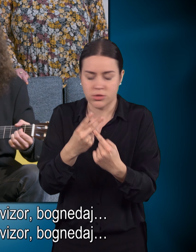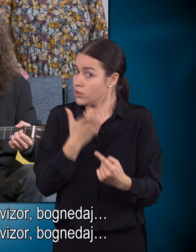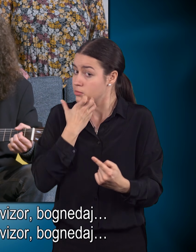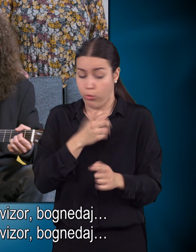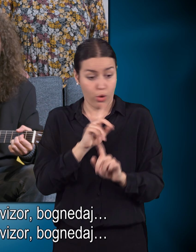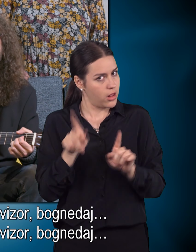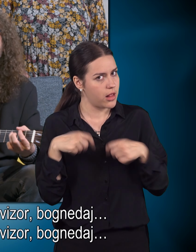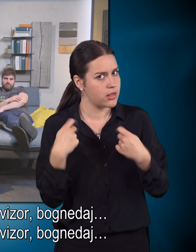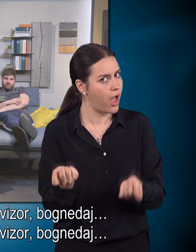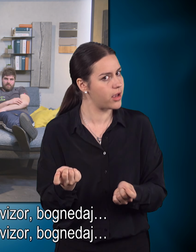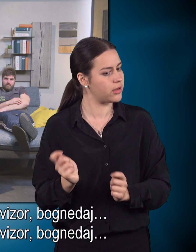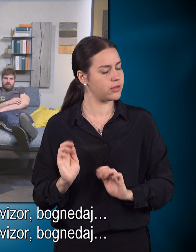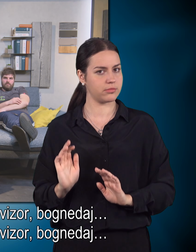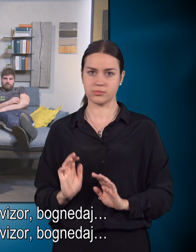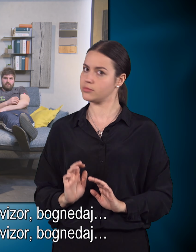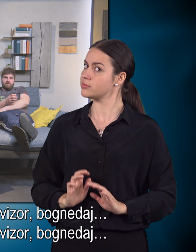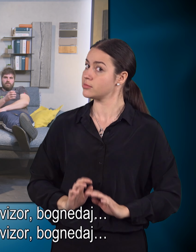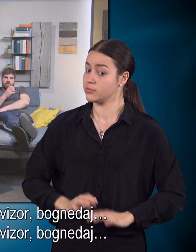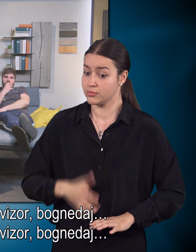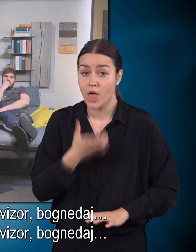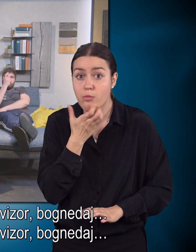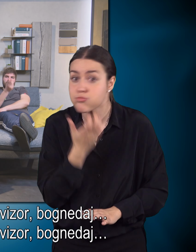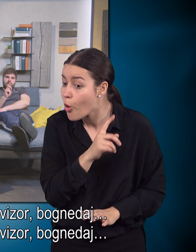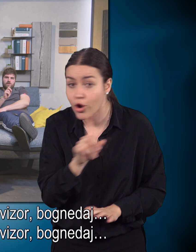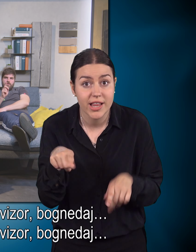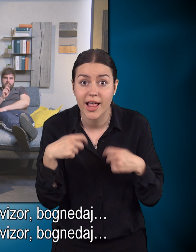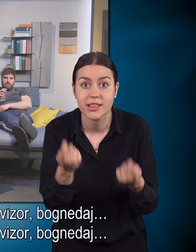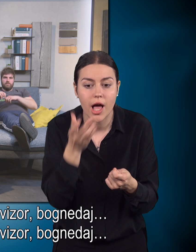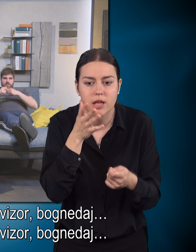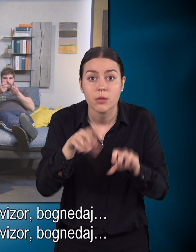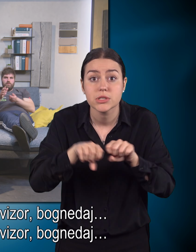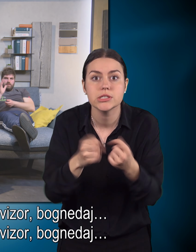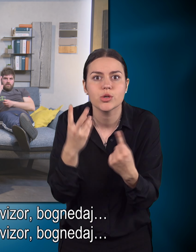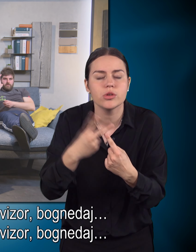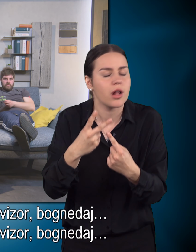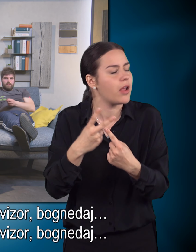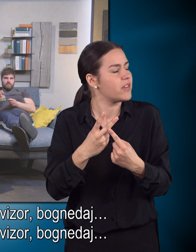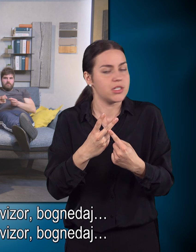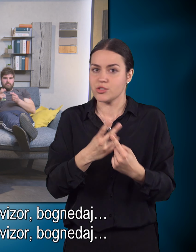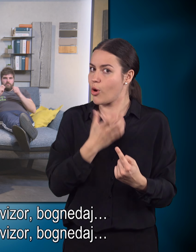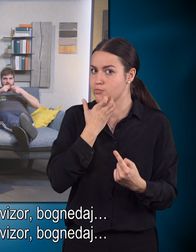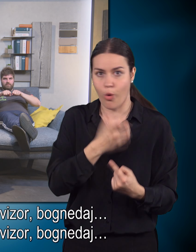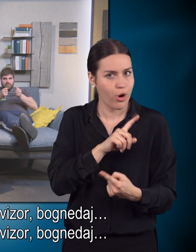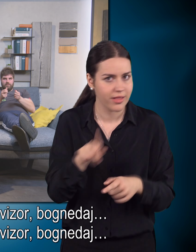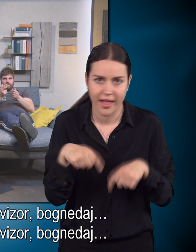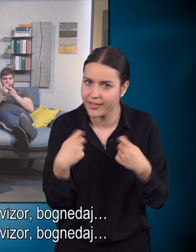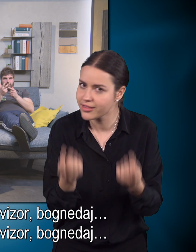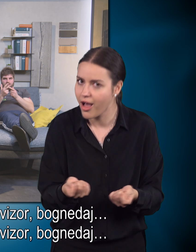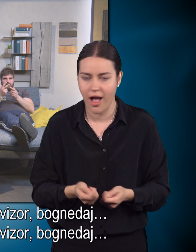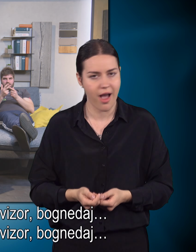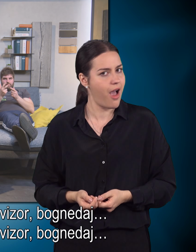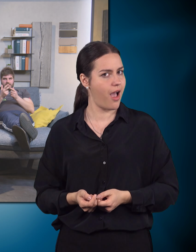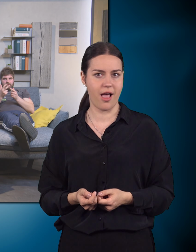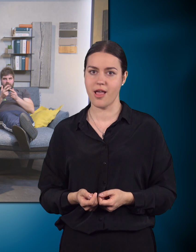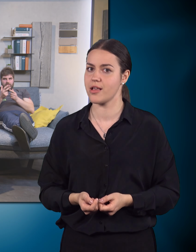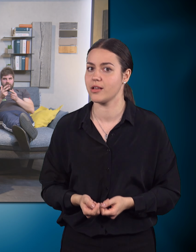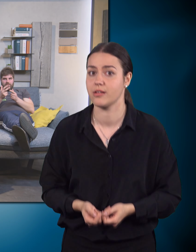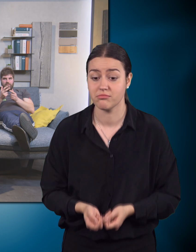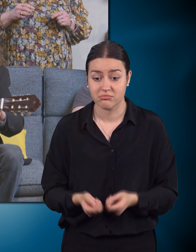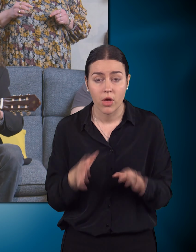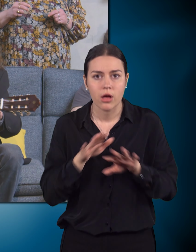televizor, Bog ne daj. Pa še zadnjič. Bog ne daj, da bi crklo televizor, Bog ne